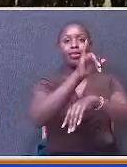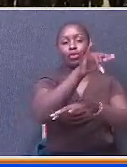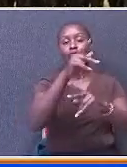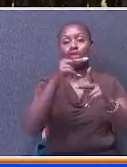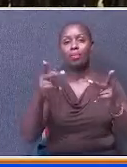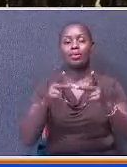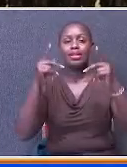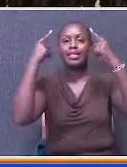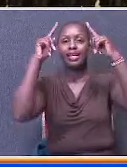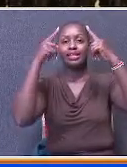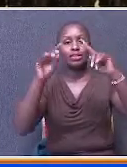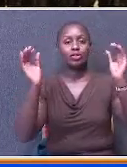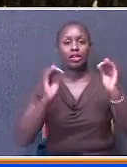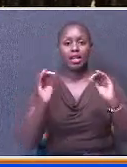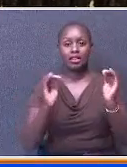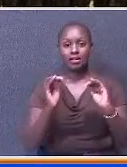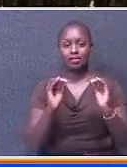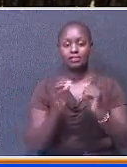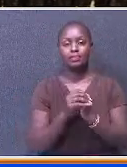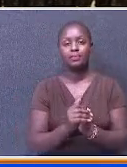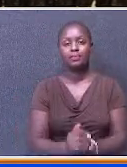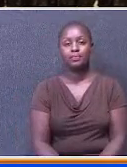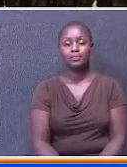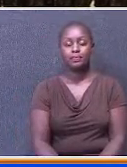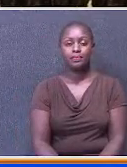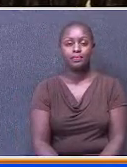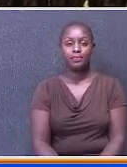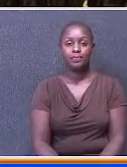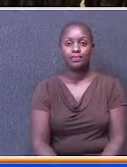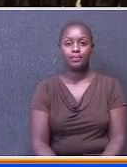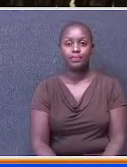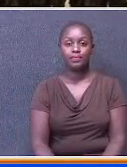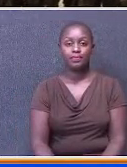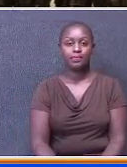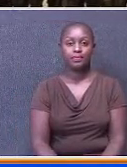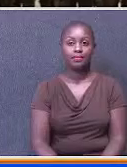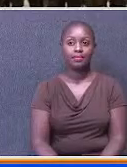kuzaa matunda. Mwige William, TV 47.